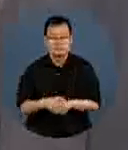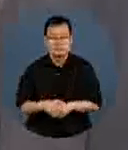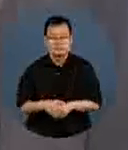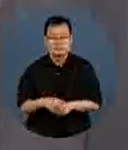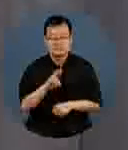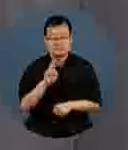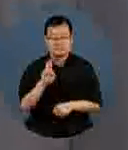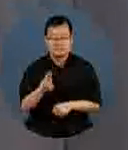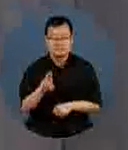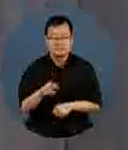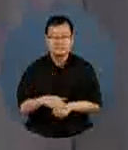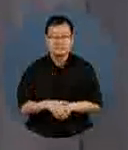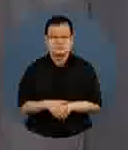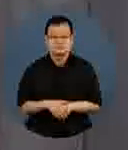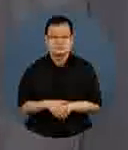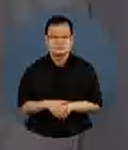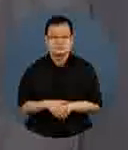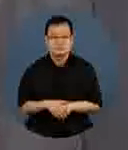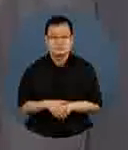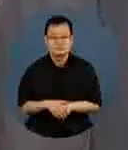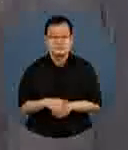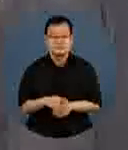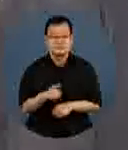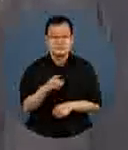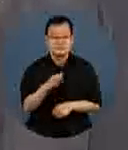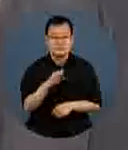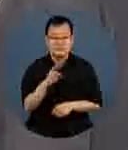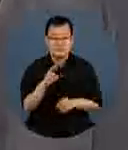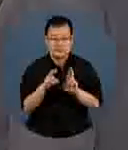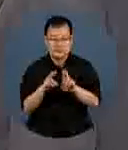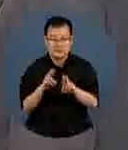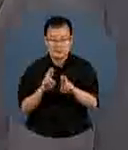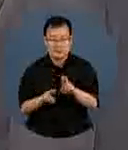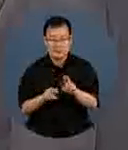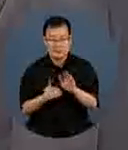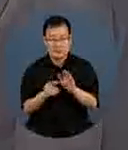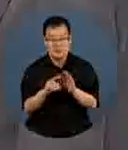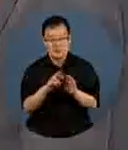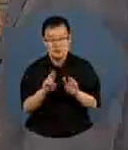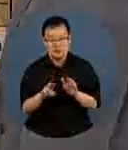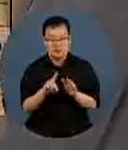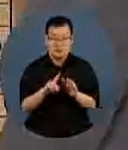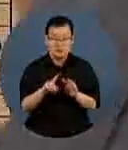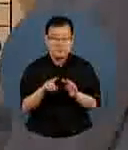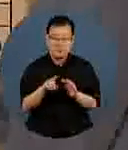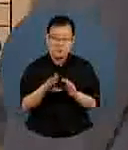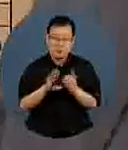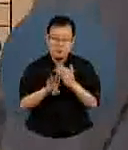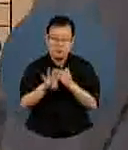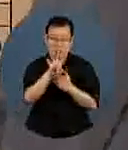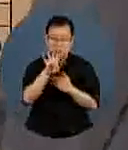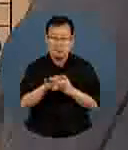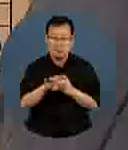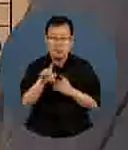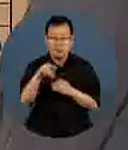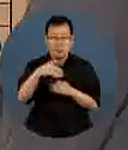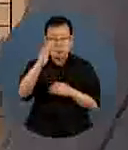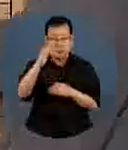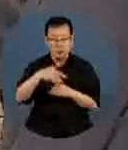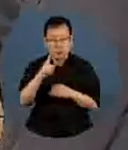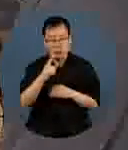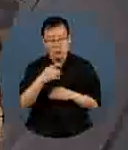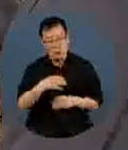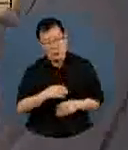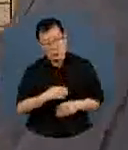무섭게 여기까지 갔는데 자. 맞고 사실 이걸 나와서 끊어도 그렇죠. 이렇게 늘어야 될지는 상당히 여기가 이쪽도 불안하고요.